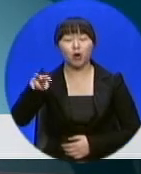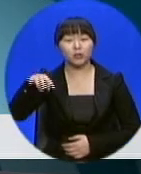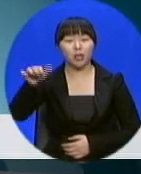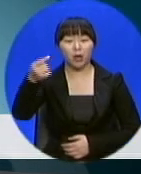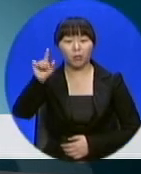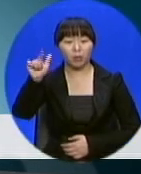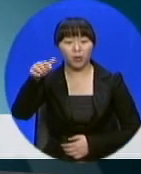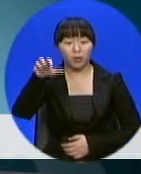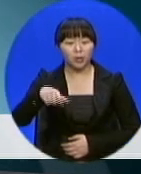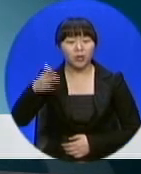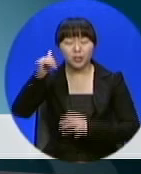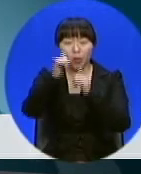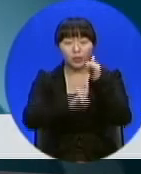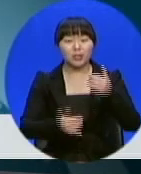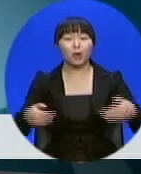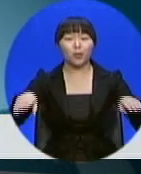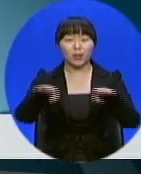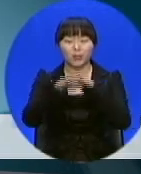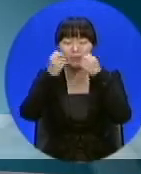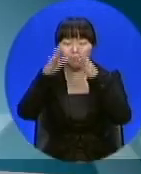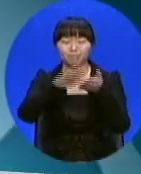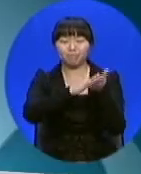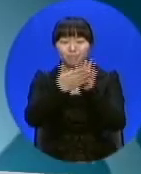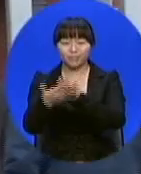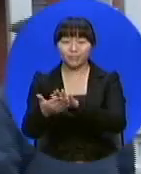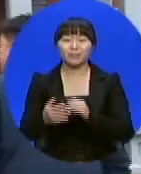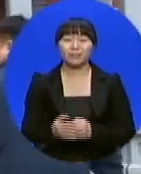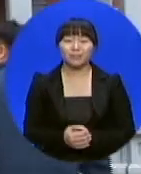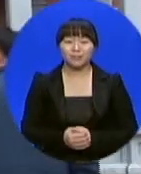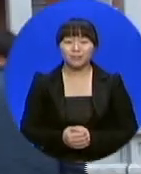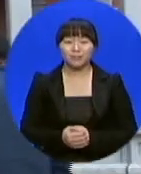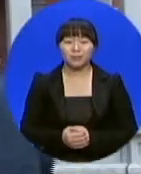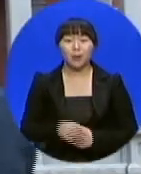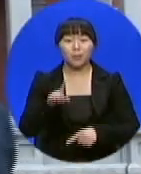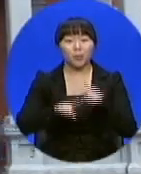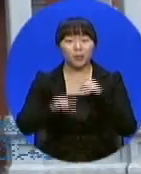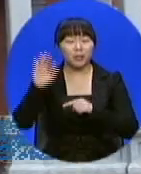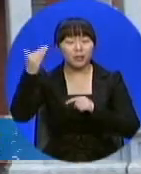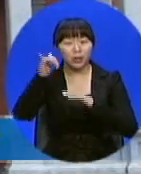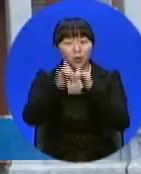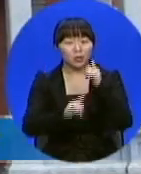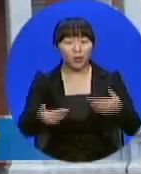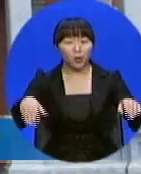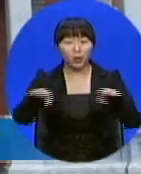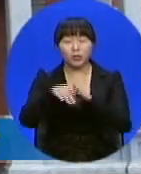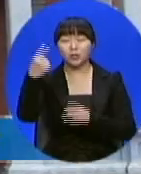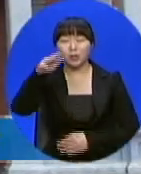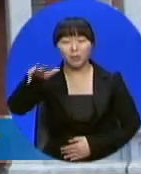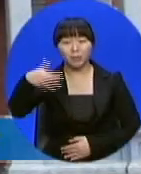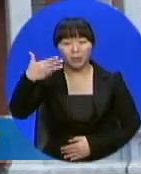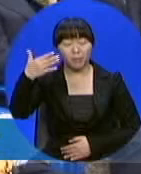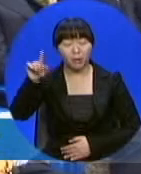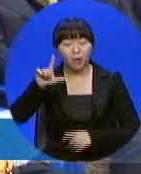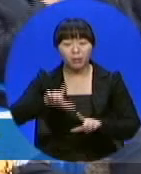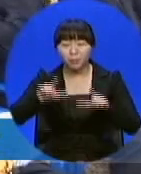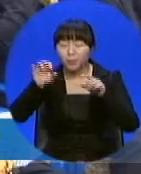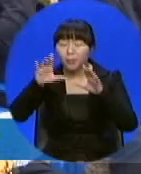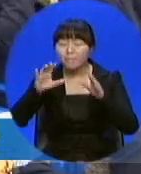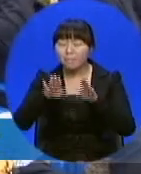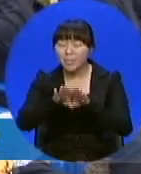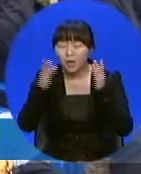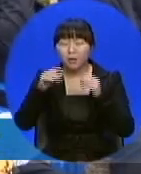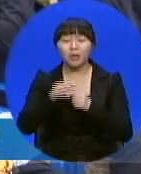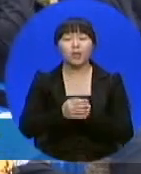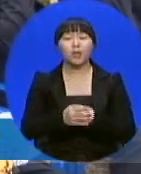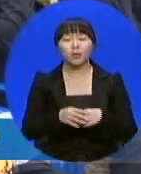목포 근대역사관으로 새롭게 개관했습니다. 목포 근대역사관은 1897년 10월 목포 개항 이후